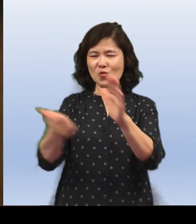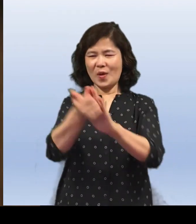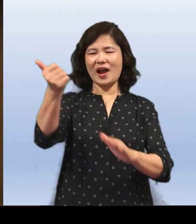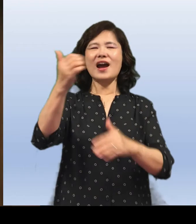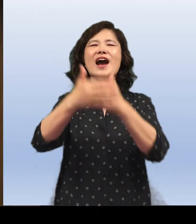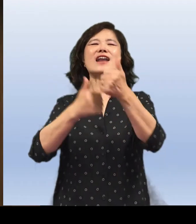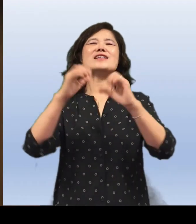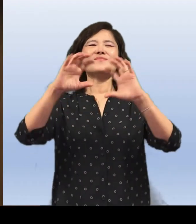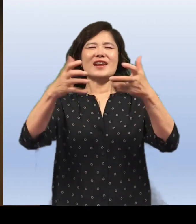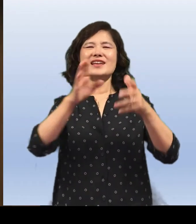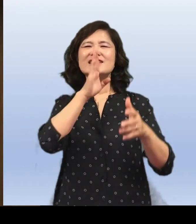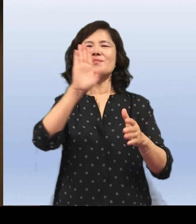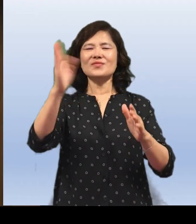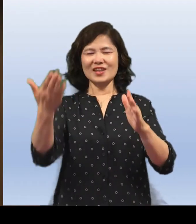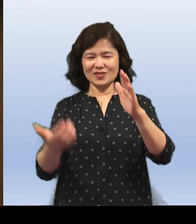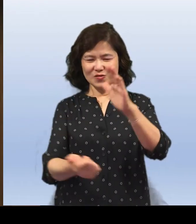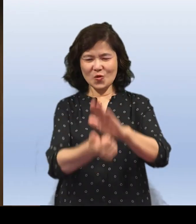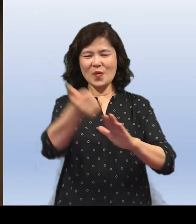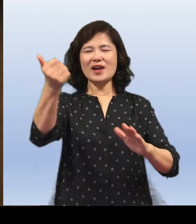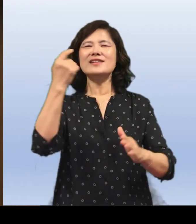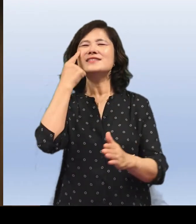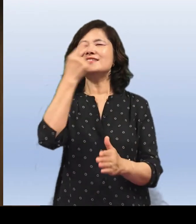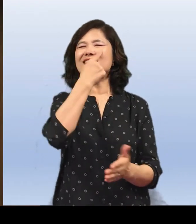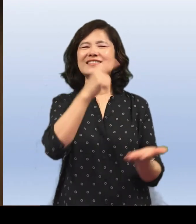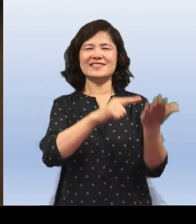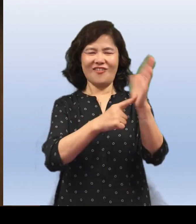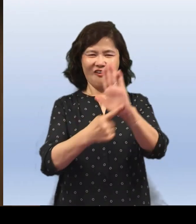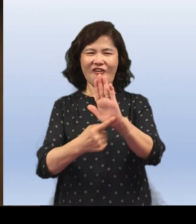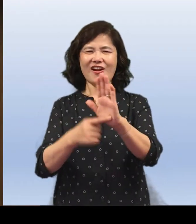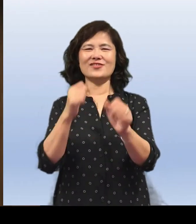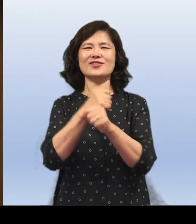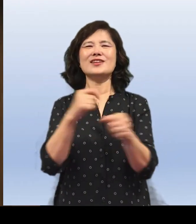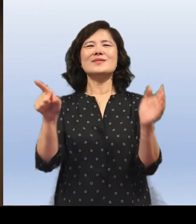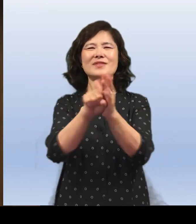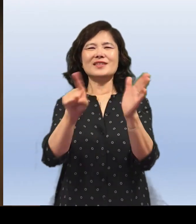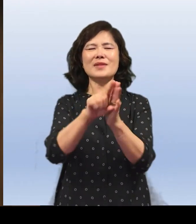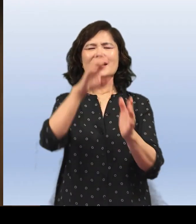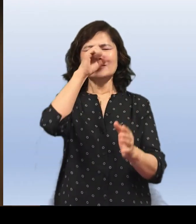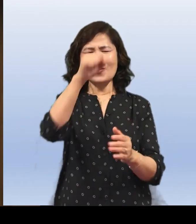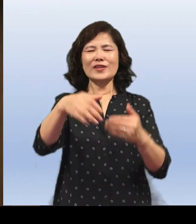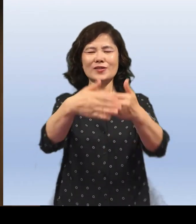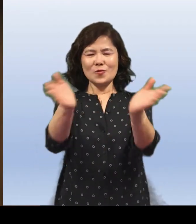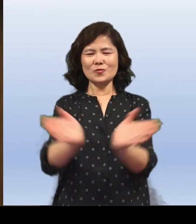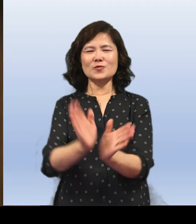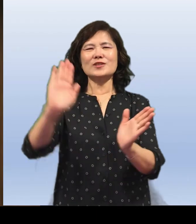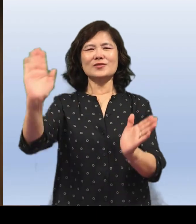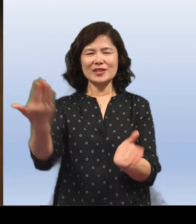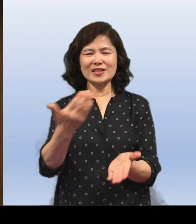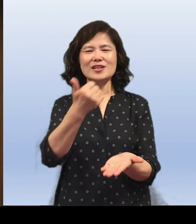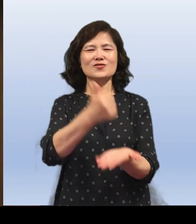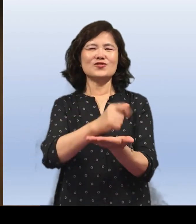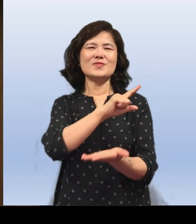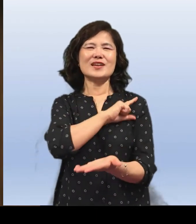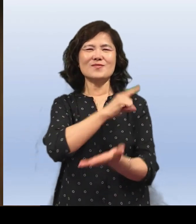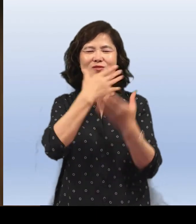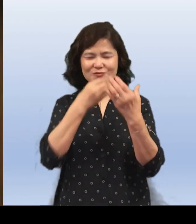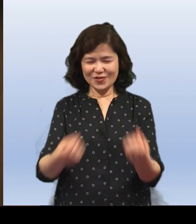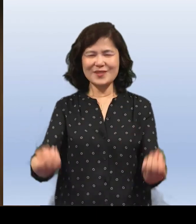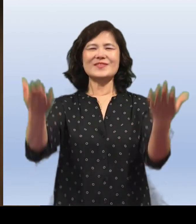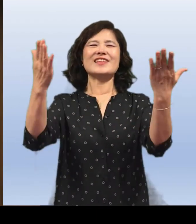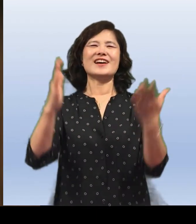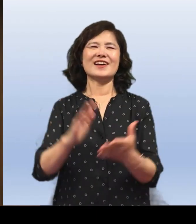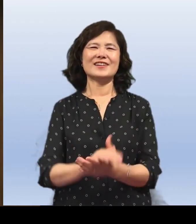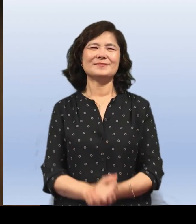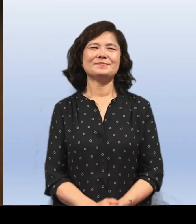하나님 나라의 참된 소망을 증거할 수 있는 믿음의 선한 공동체가 될 수 있기를 주님의 이름으로